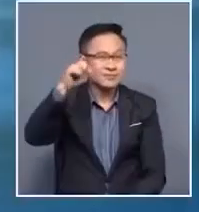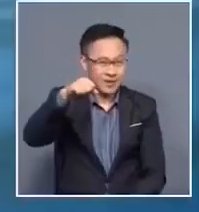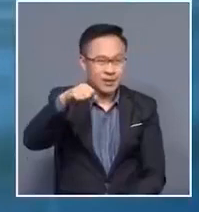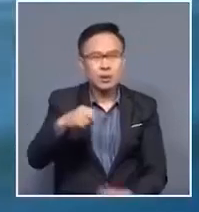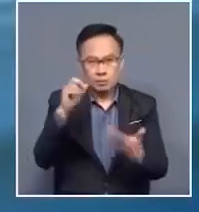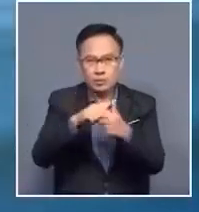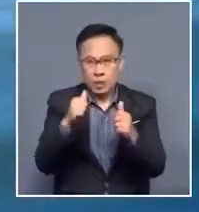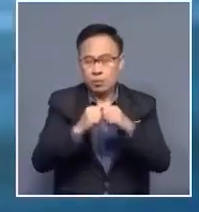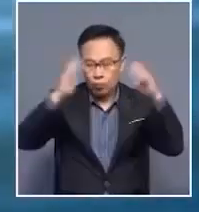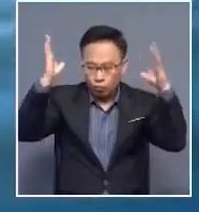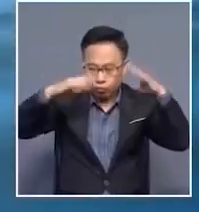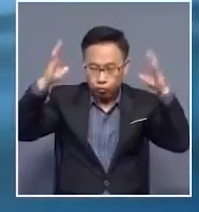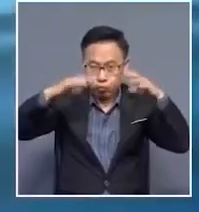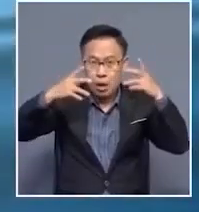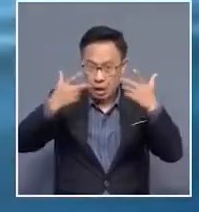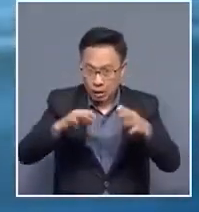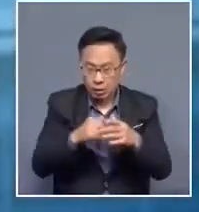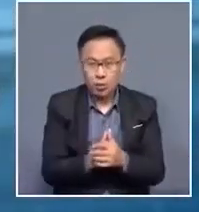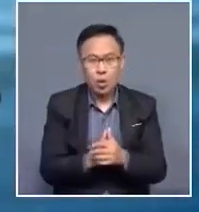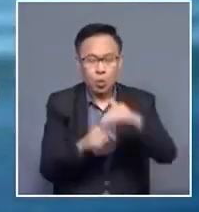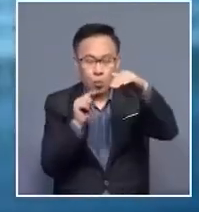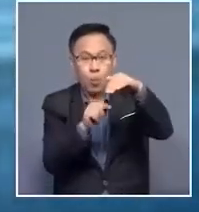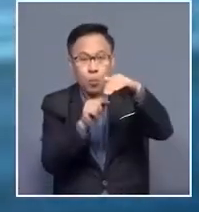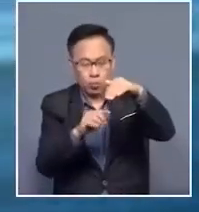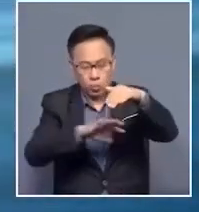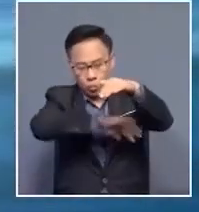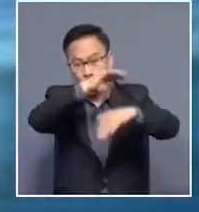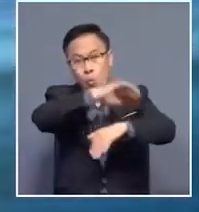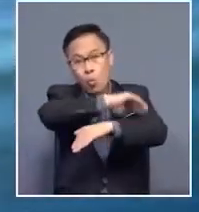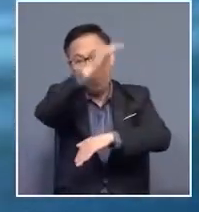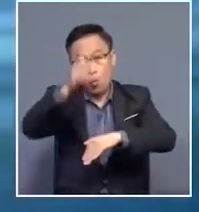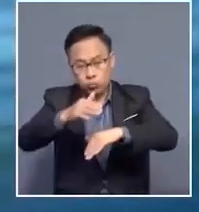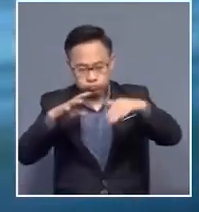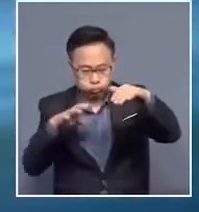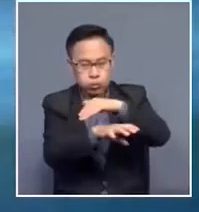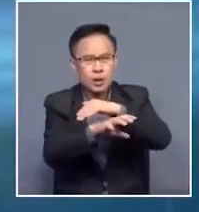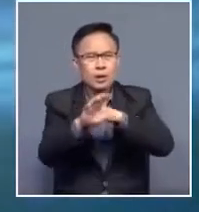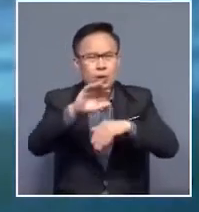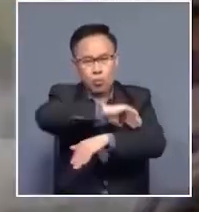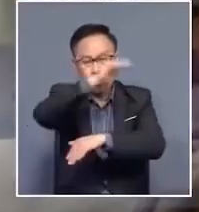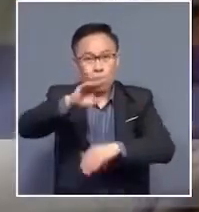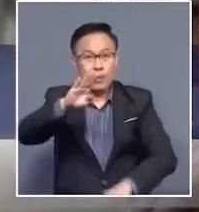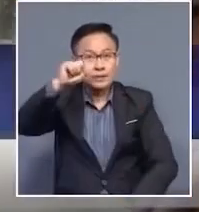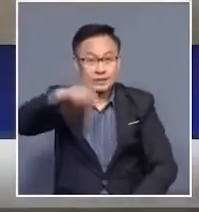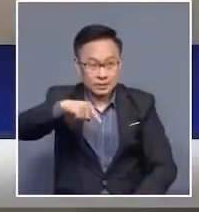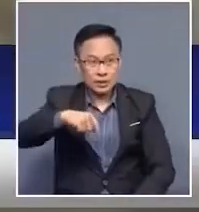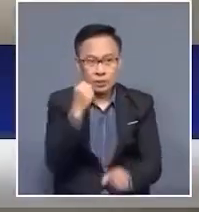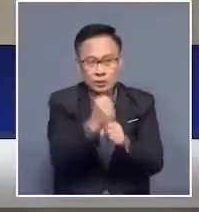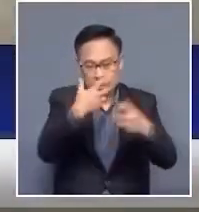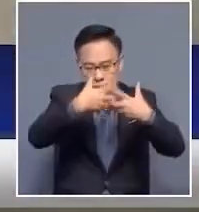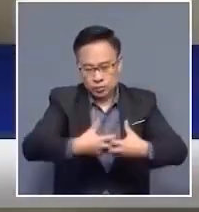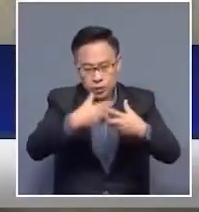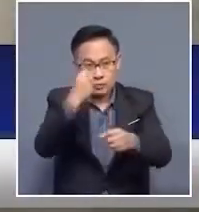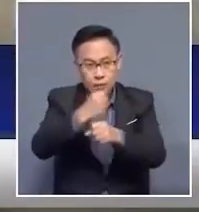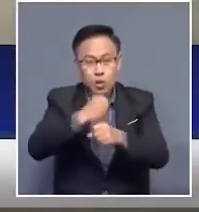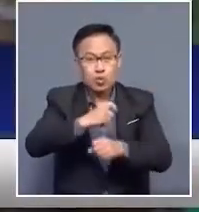ที่ฝนเริ่มตกแล้วเนี่ย อุโมงค์บางซื่อนะครับมีเครื่องสูบน้ำอยู่6เครื่องนะครับแล้วก็เริ่มเดินมาตั้งแต่